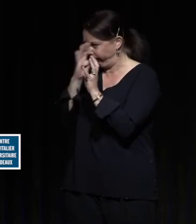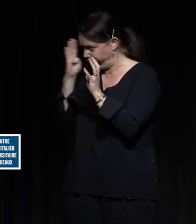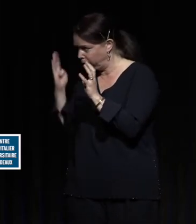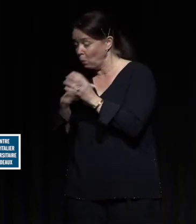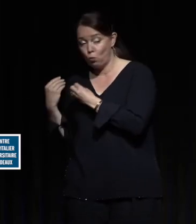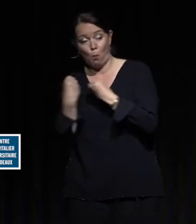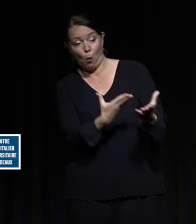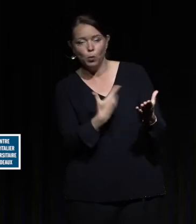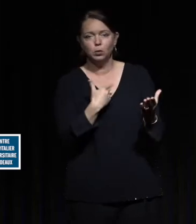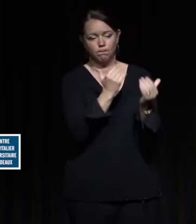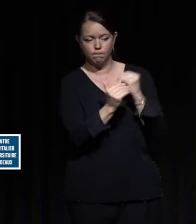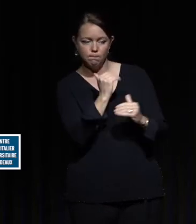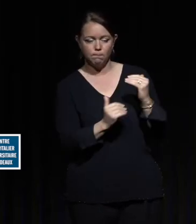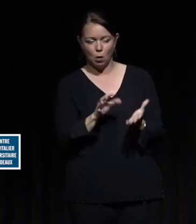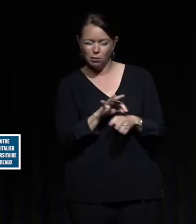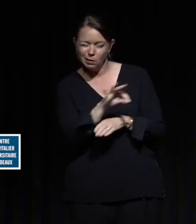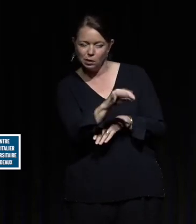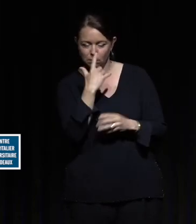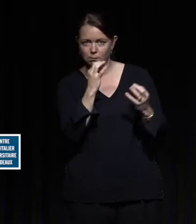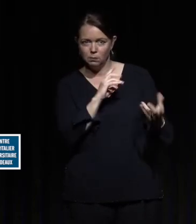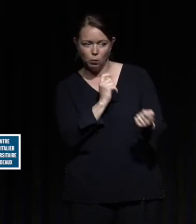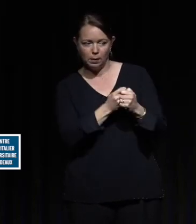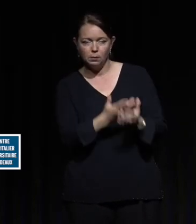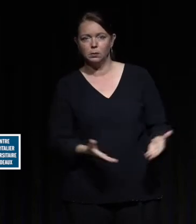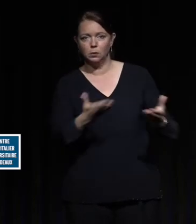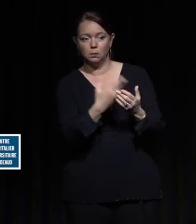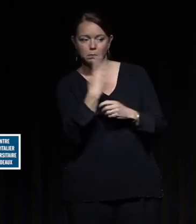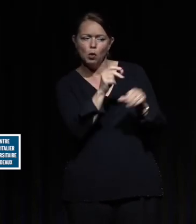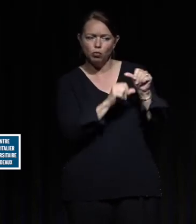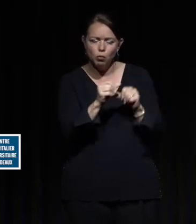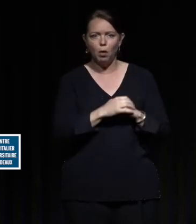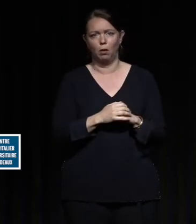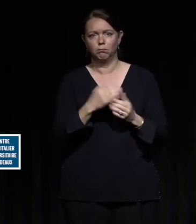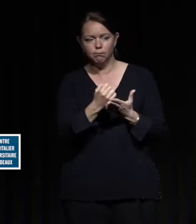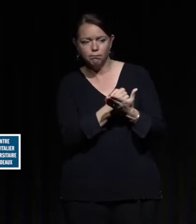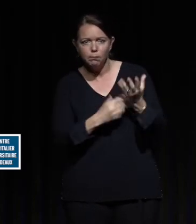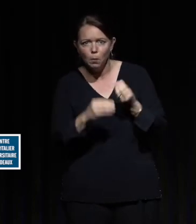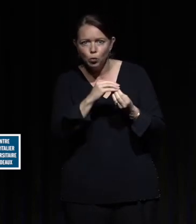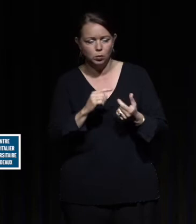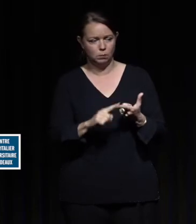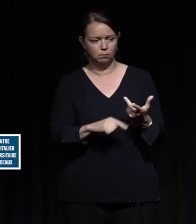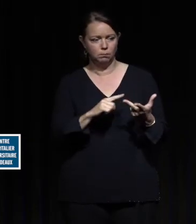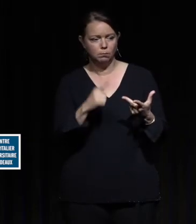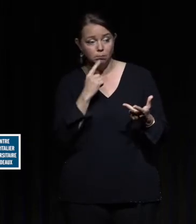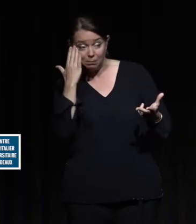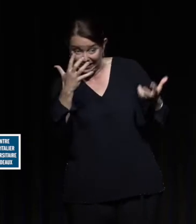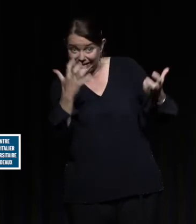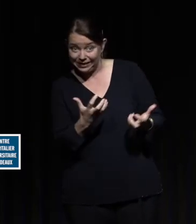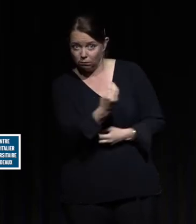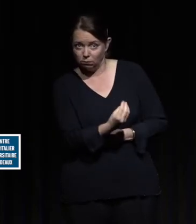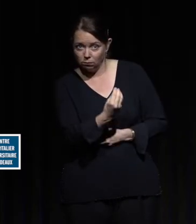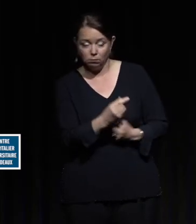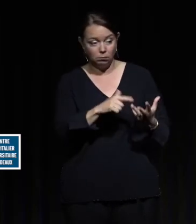une stratégie qui tiendra compte, donc vous le voyez, de la douleur, des examens complémentaires, de l'éventuel désir de grossesse, du choix de